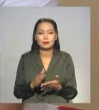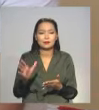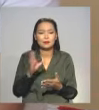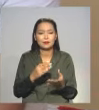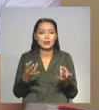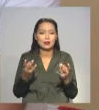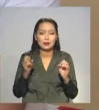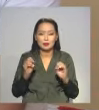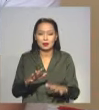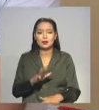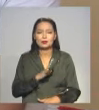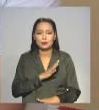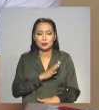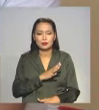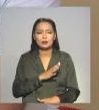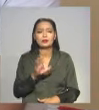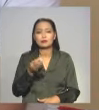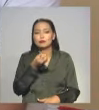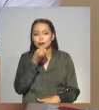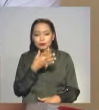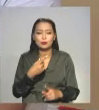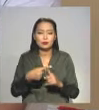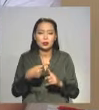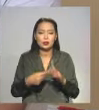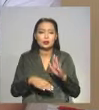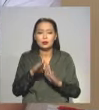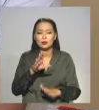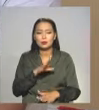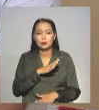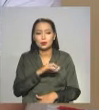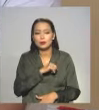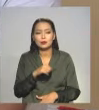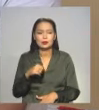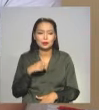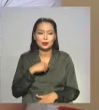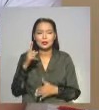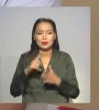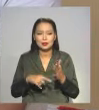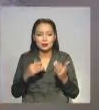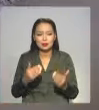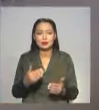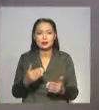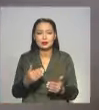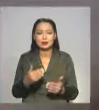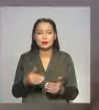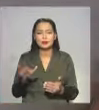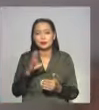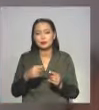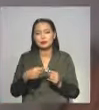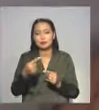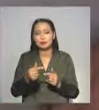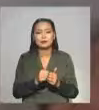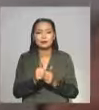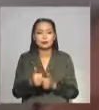анализдерін тапсырып, жақсы шықты. Сол өзім берсем, келешекте балдарымыз әлі жас. Жақсы